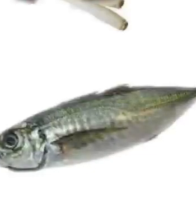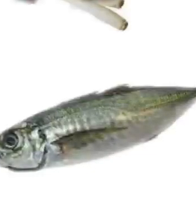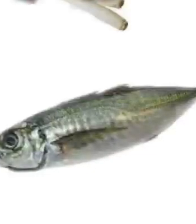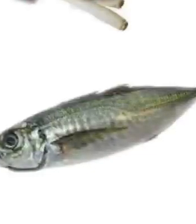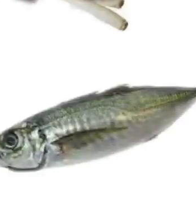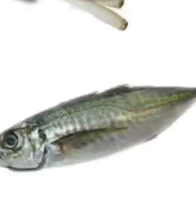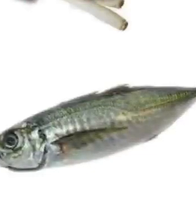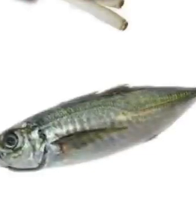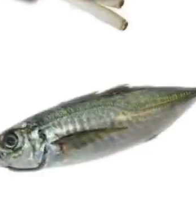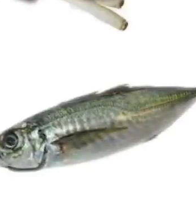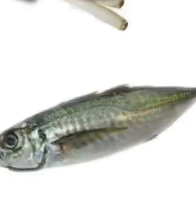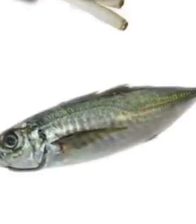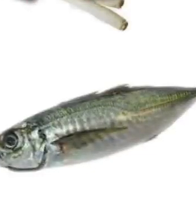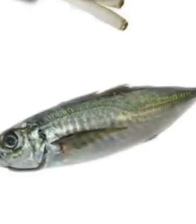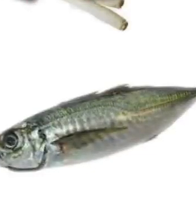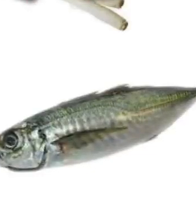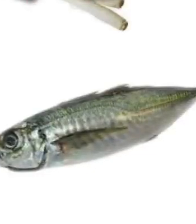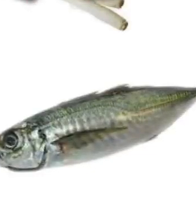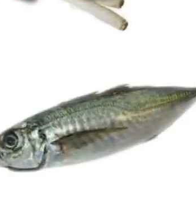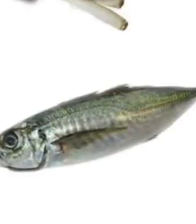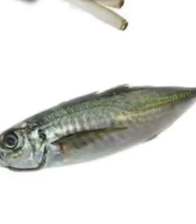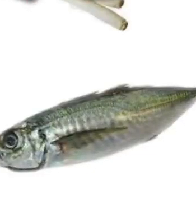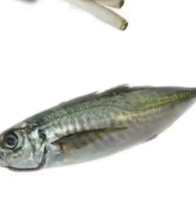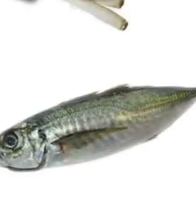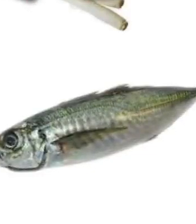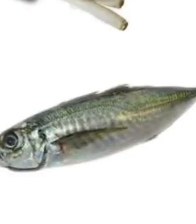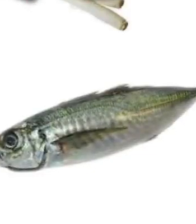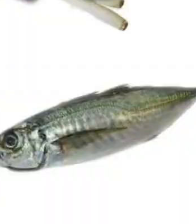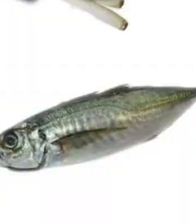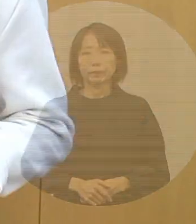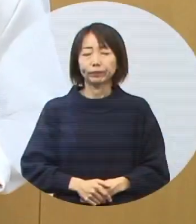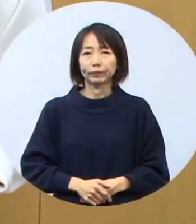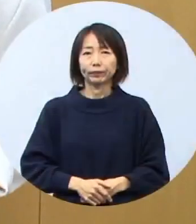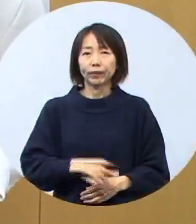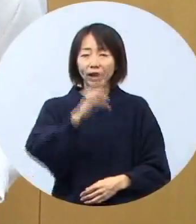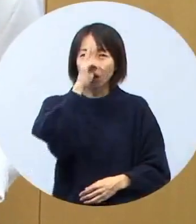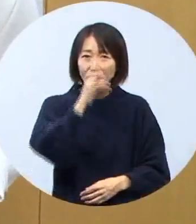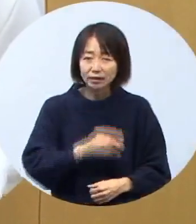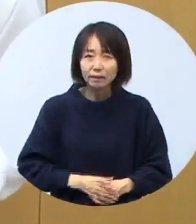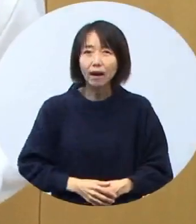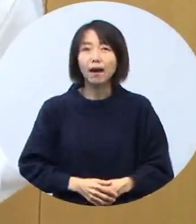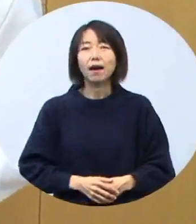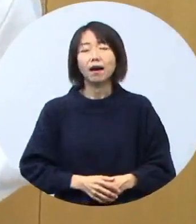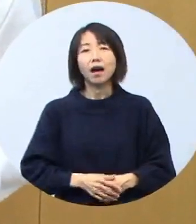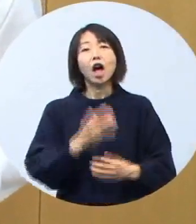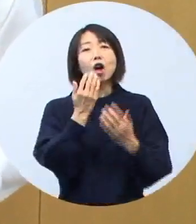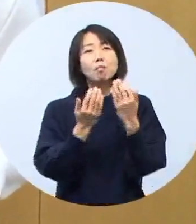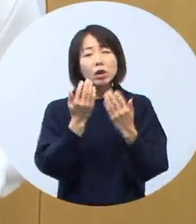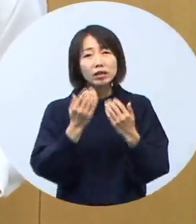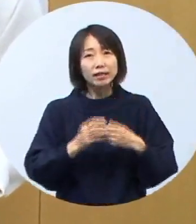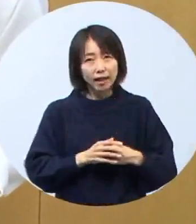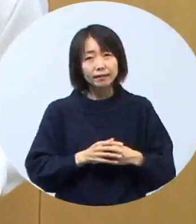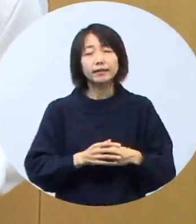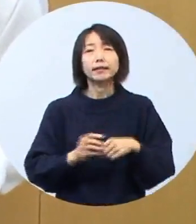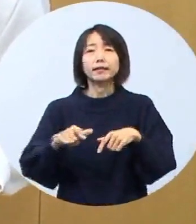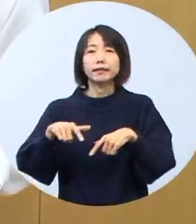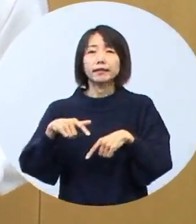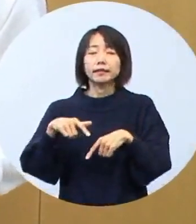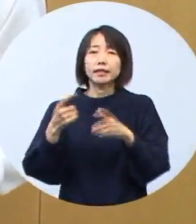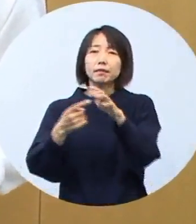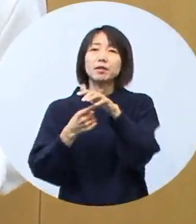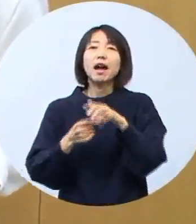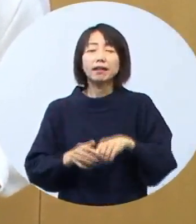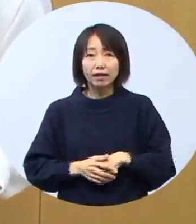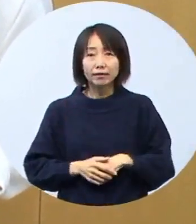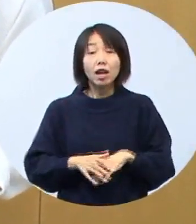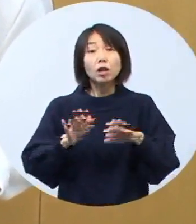産食材で簡単クッキング、藤沢ご飯。 こんにちは、森まなえです。 木村まさこです。 今回